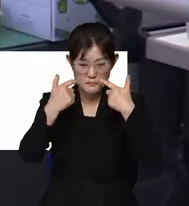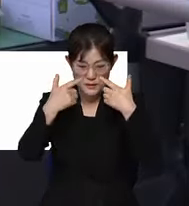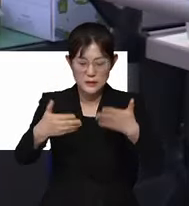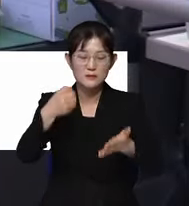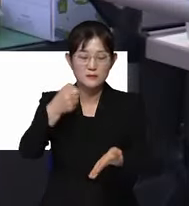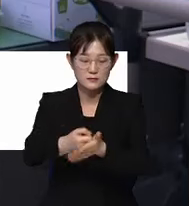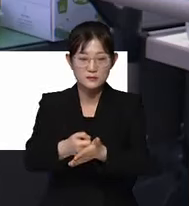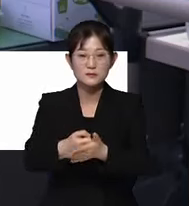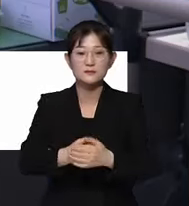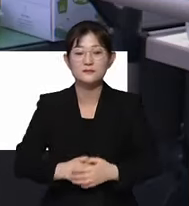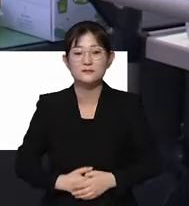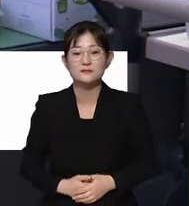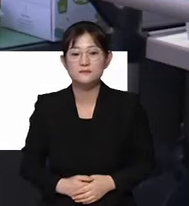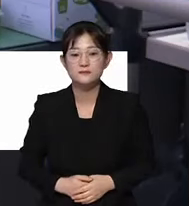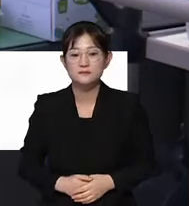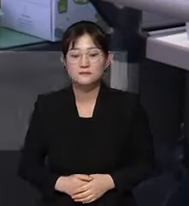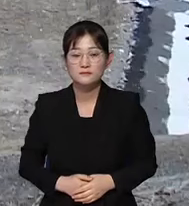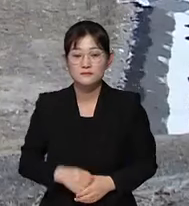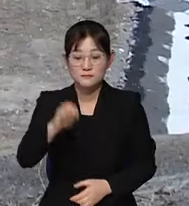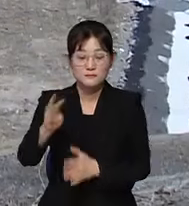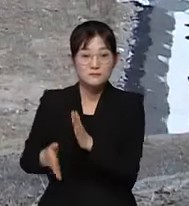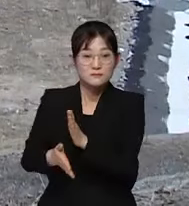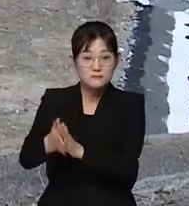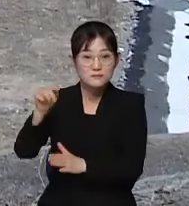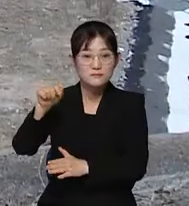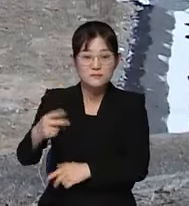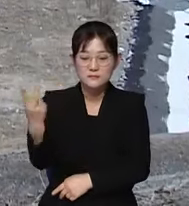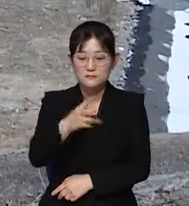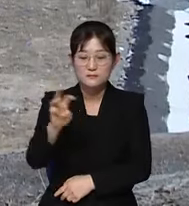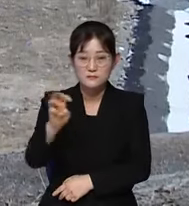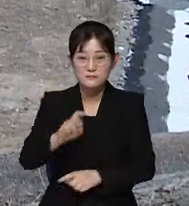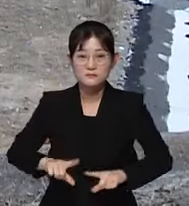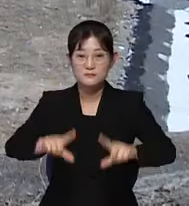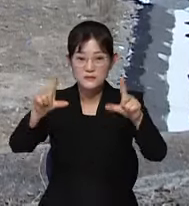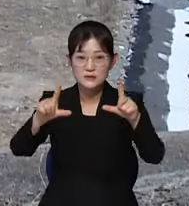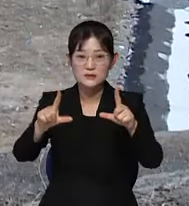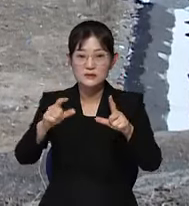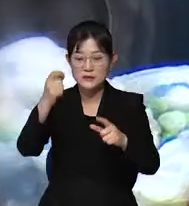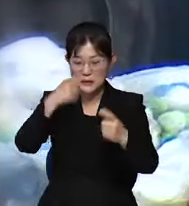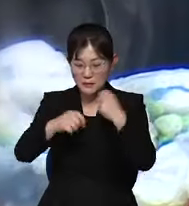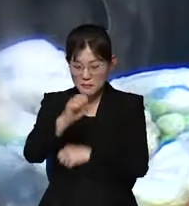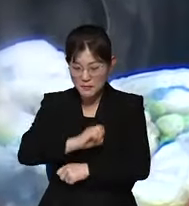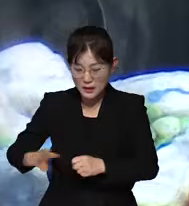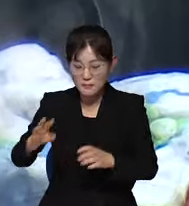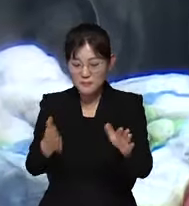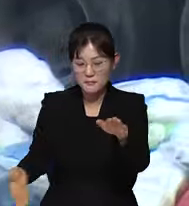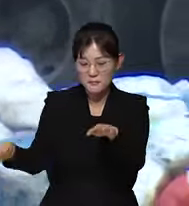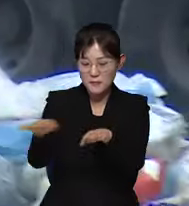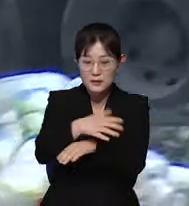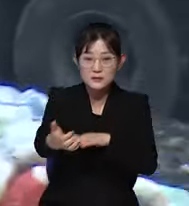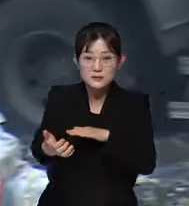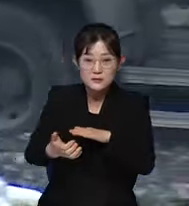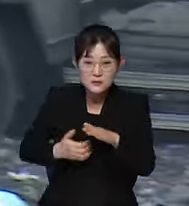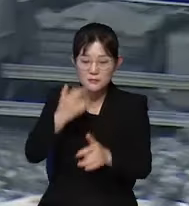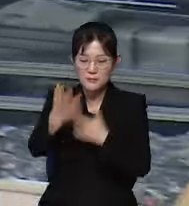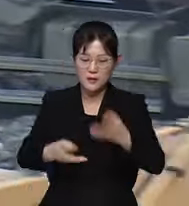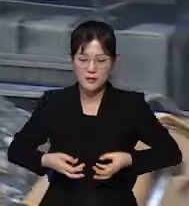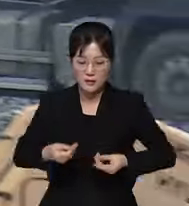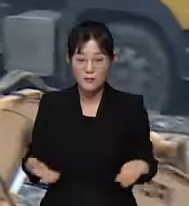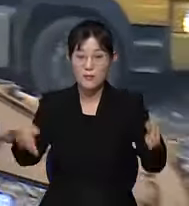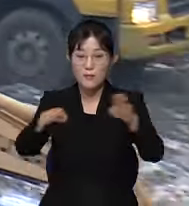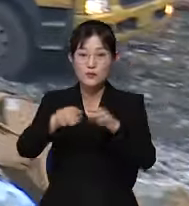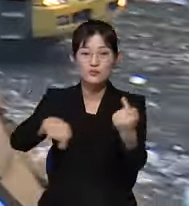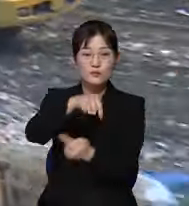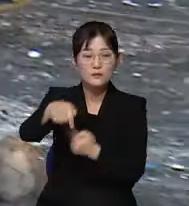확정될 것으로 전망됩니다. 광주시는 2030년 생활폐기물 직매립 금지 전 자원회수시설이 운영될